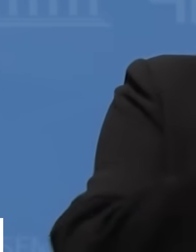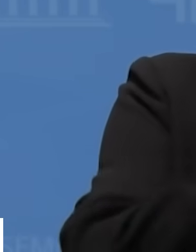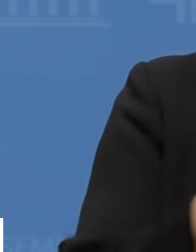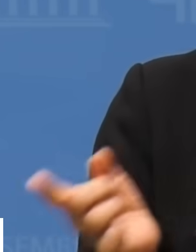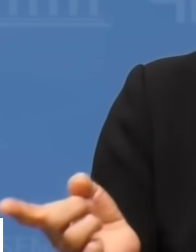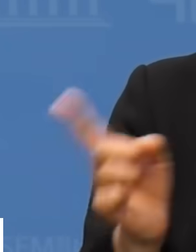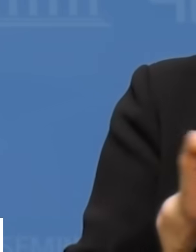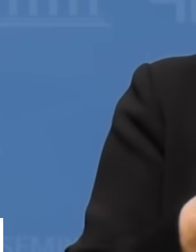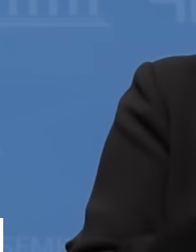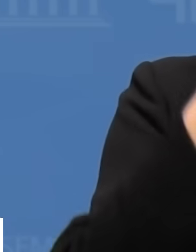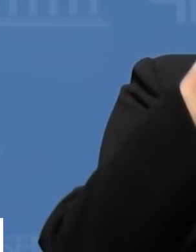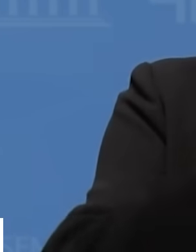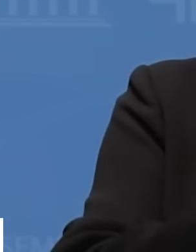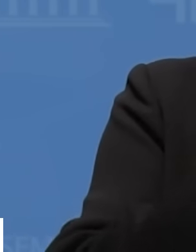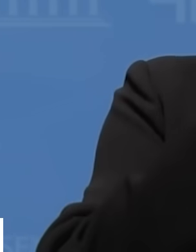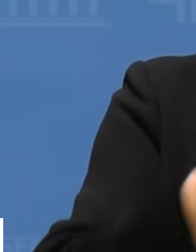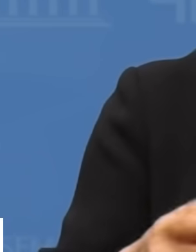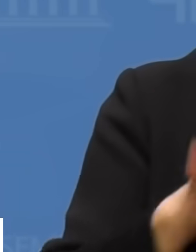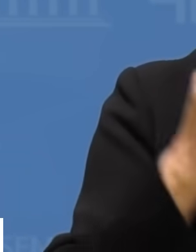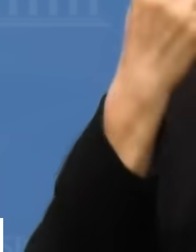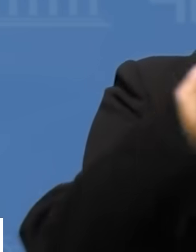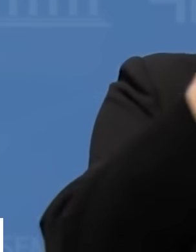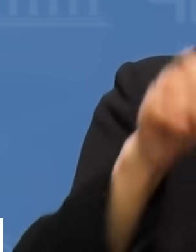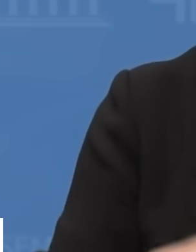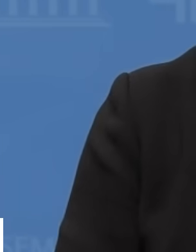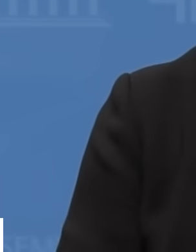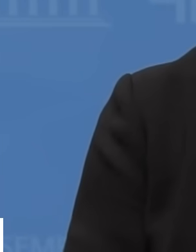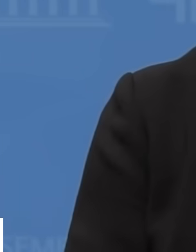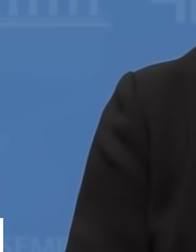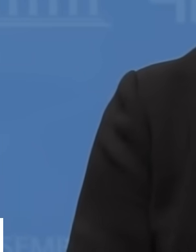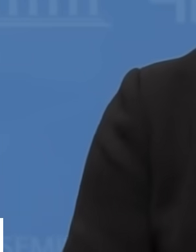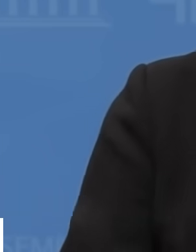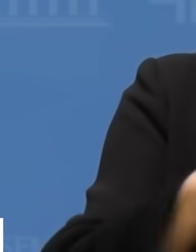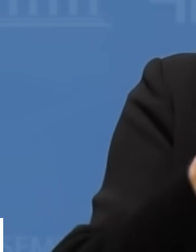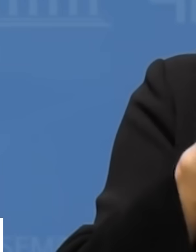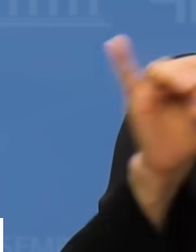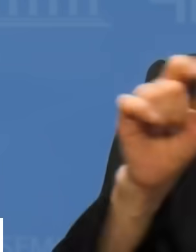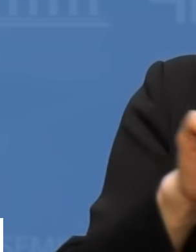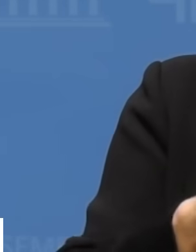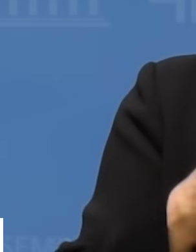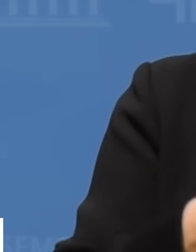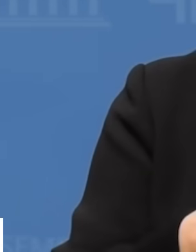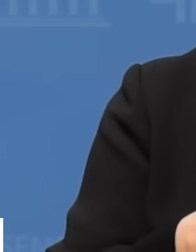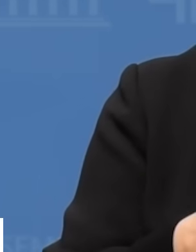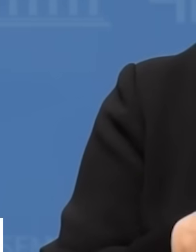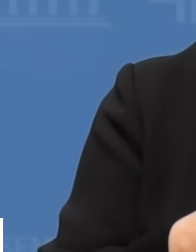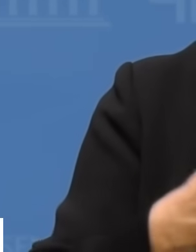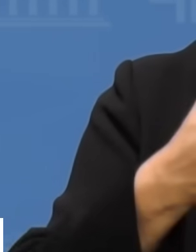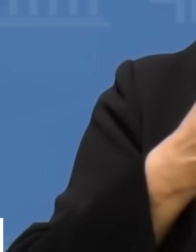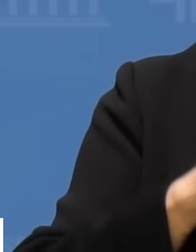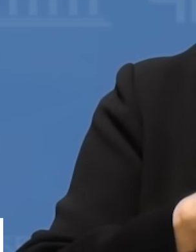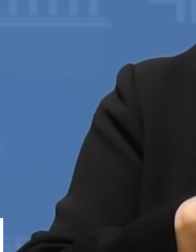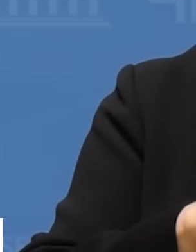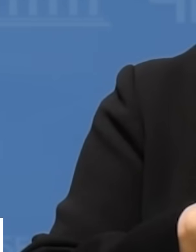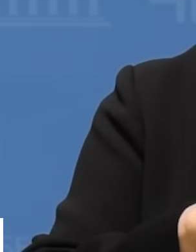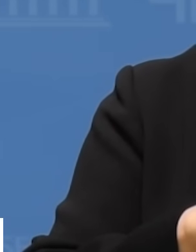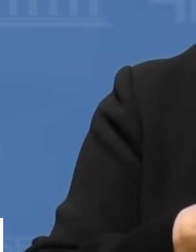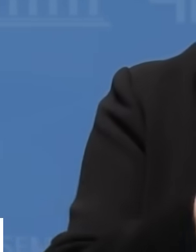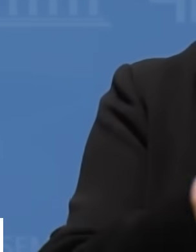회복이며 억울한 피해자의 보호입니다. 우리 국민들은 치밀하게 준비된 계획